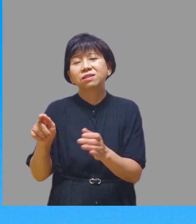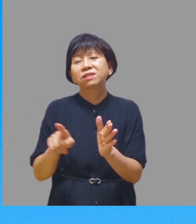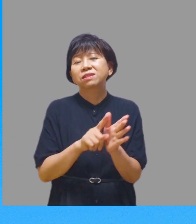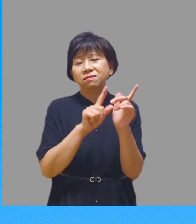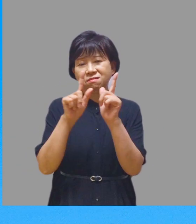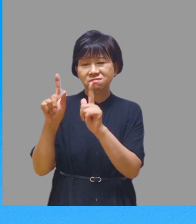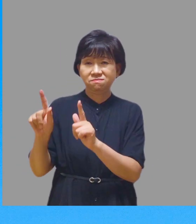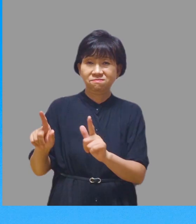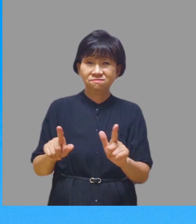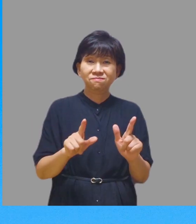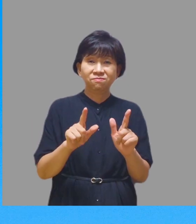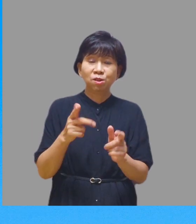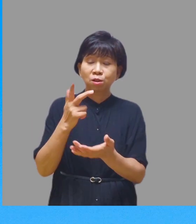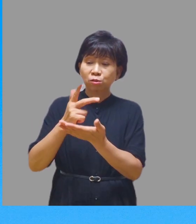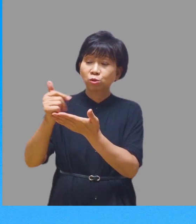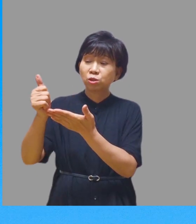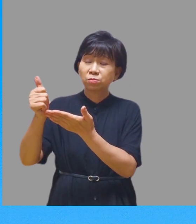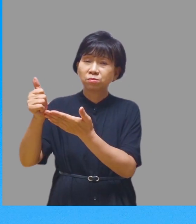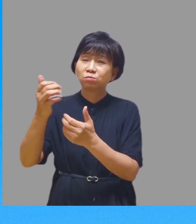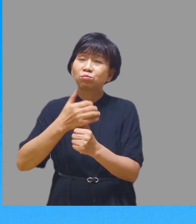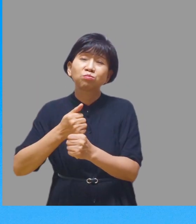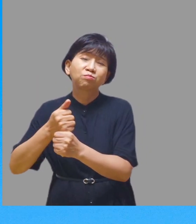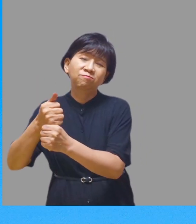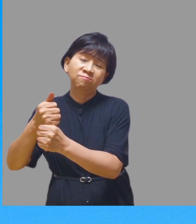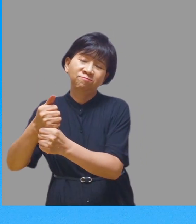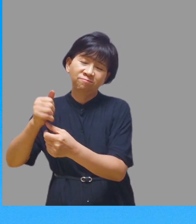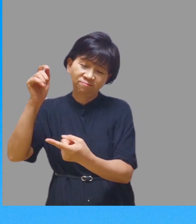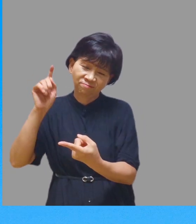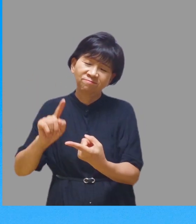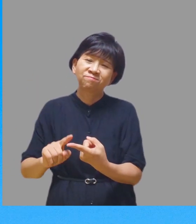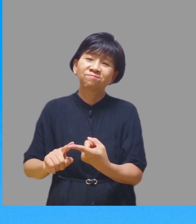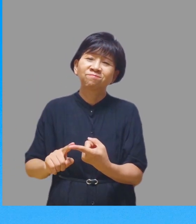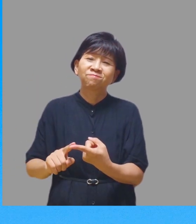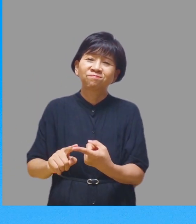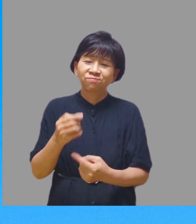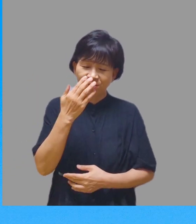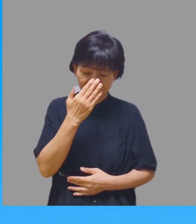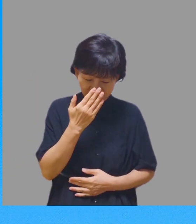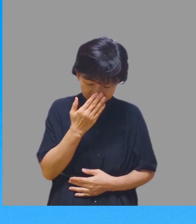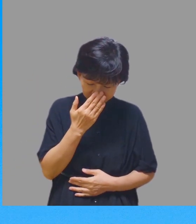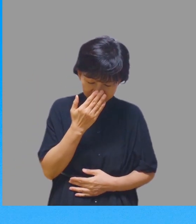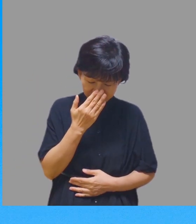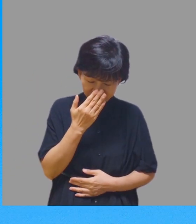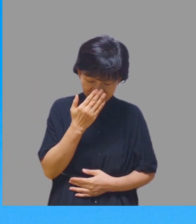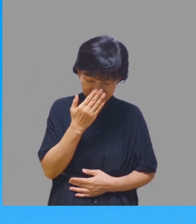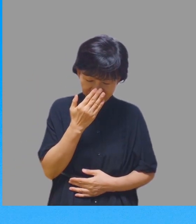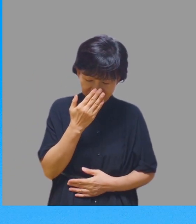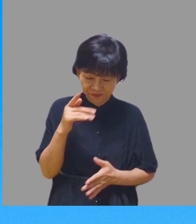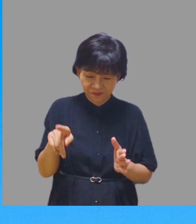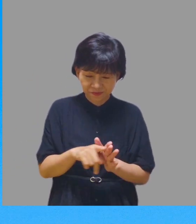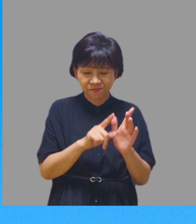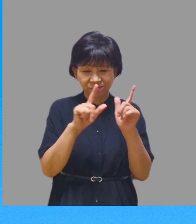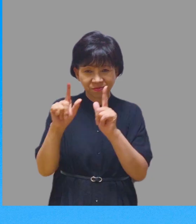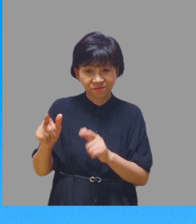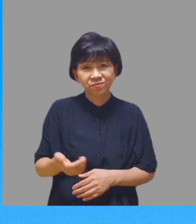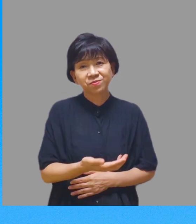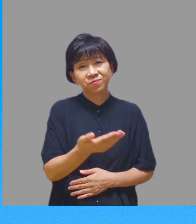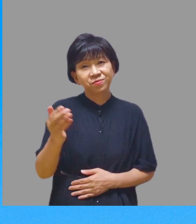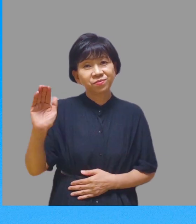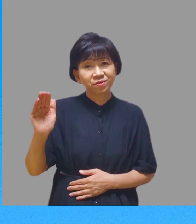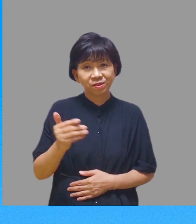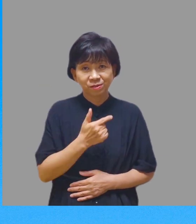신앙입니다. 주님께 붙잡힌 자답게 오늘도 겸손히 달려가시는 성도들 다